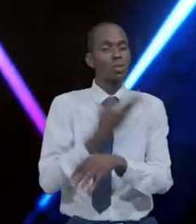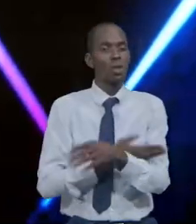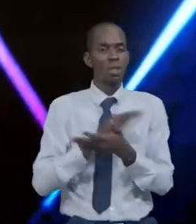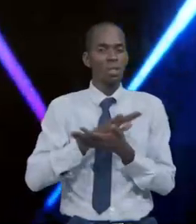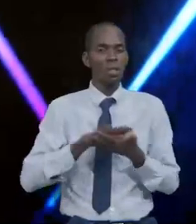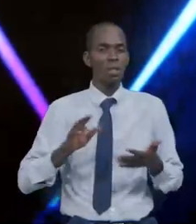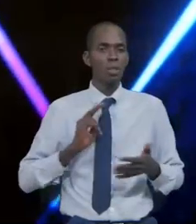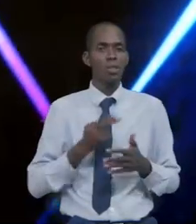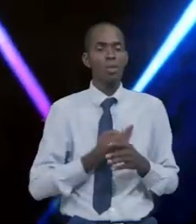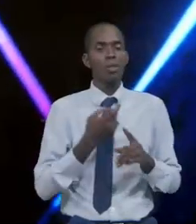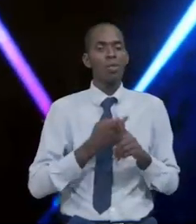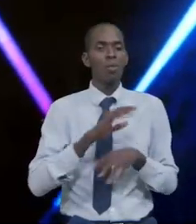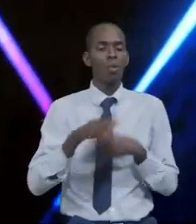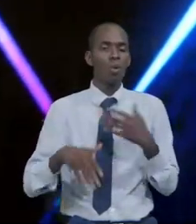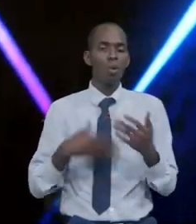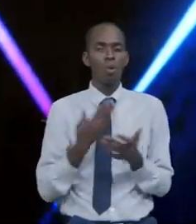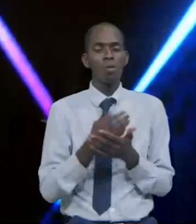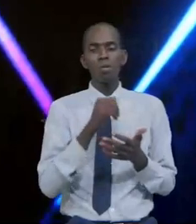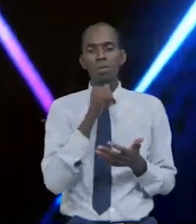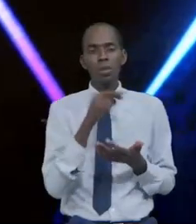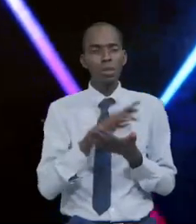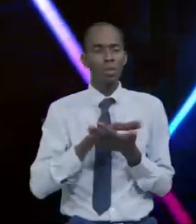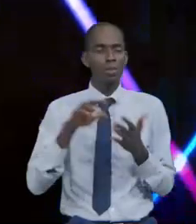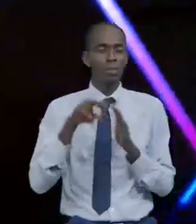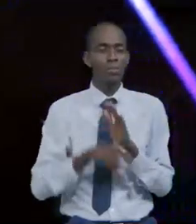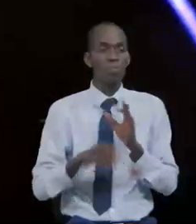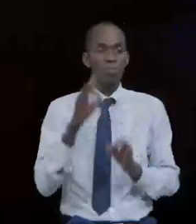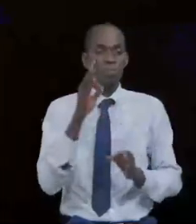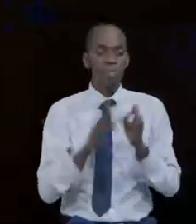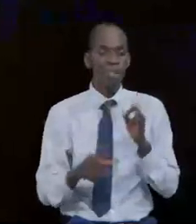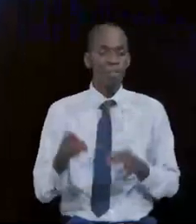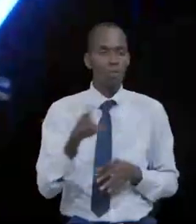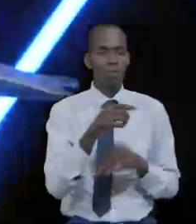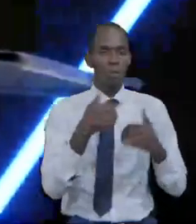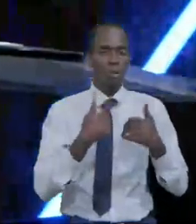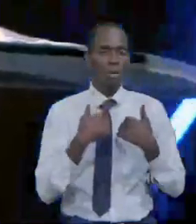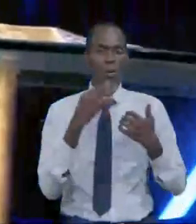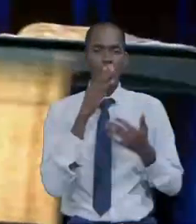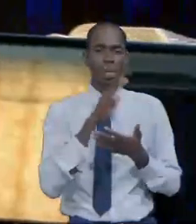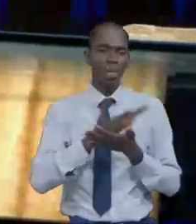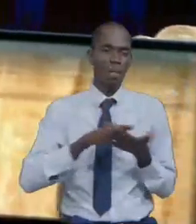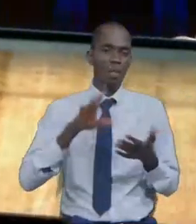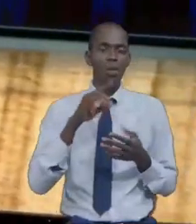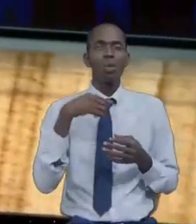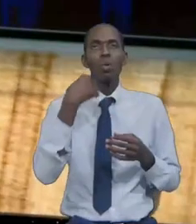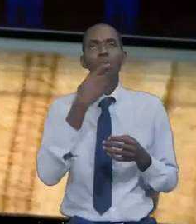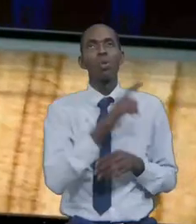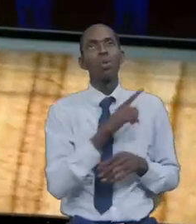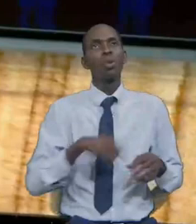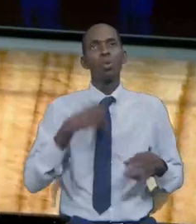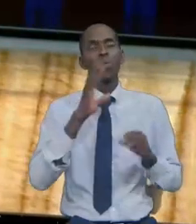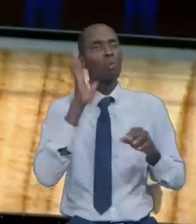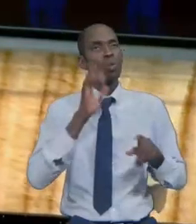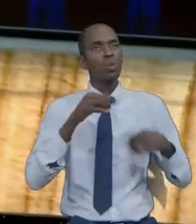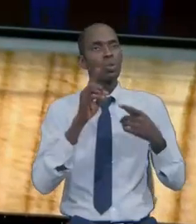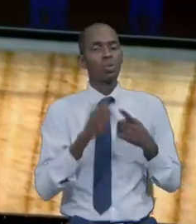de toute injustice. Si tu es purifié, Seigneur, qui ira à la montagne du